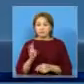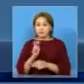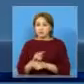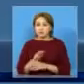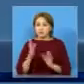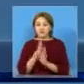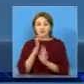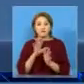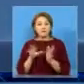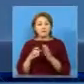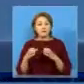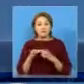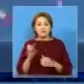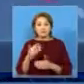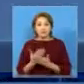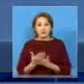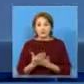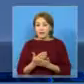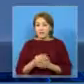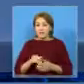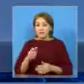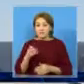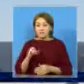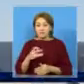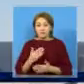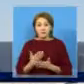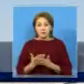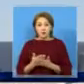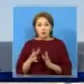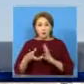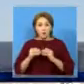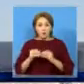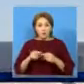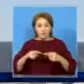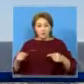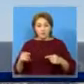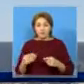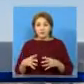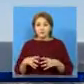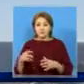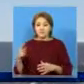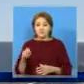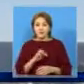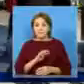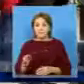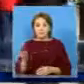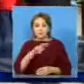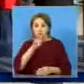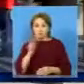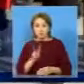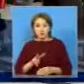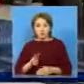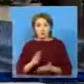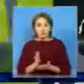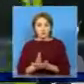ветровую электростанцию близ Батамши, которая возведена итальянскими инвесторами. Общий объем инвестиций составил порядка 100 миллионов долларов. Агентство